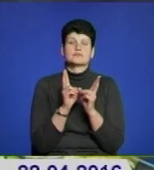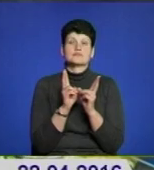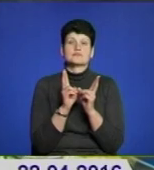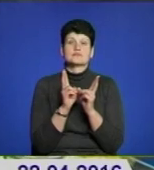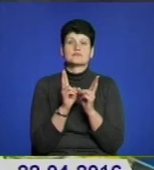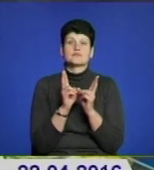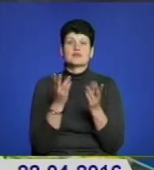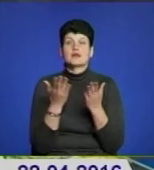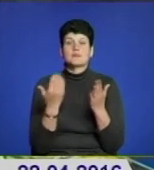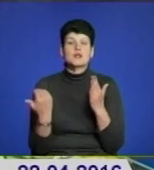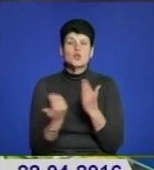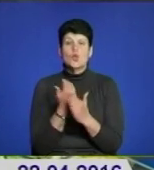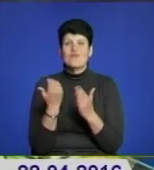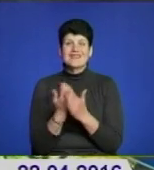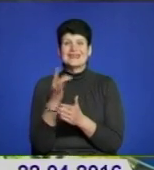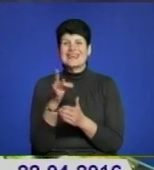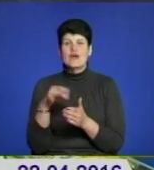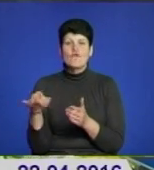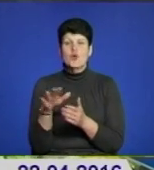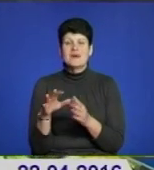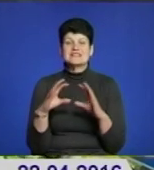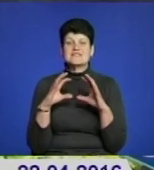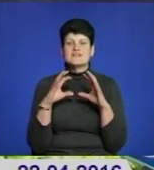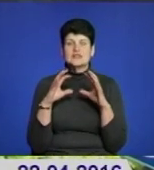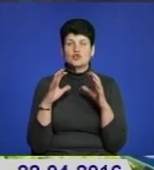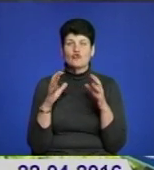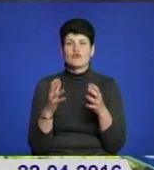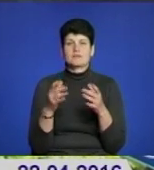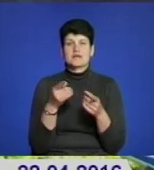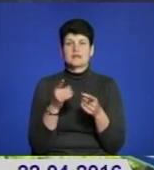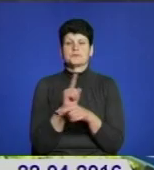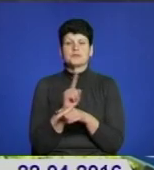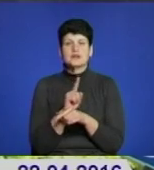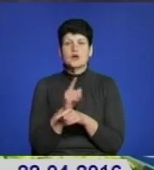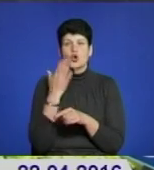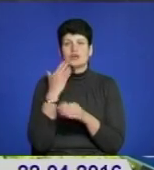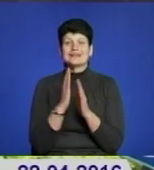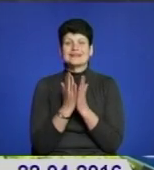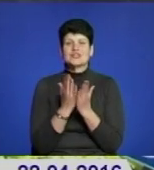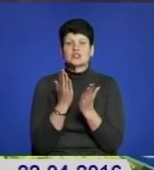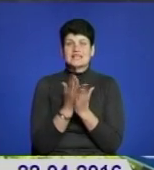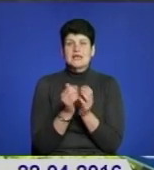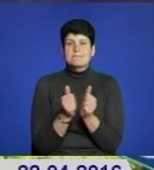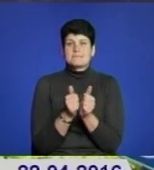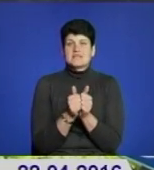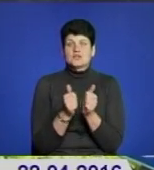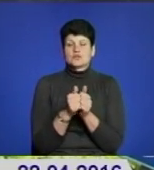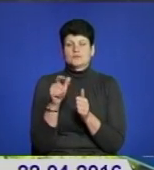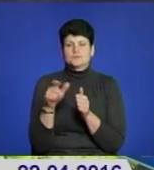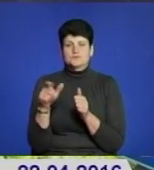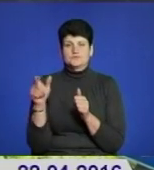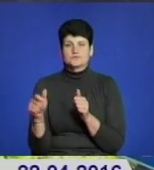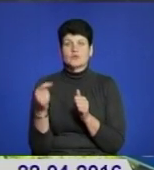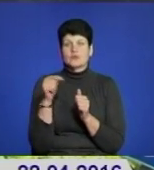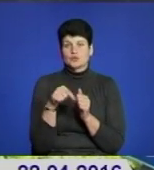з якимись новими європейськими, світовими, скажімо, стандартами, коли книжка стає ближчим до читача, коли вона